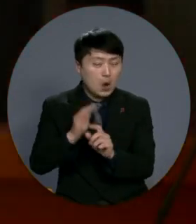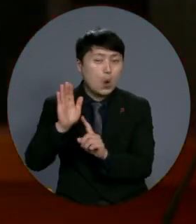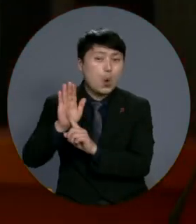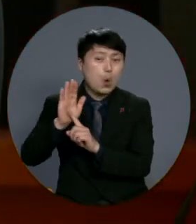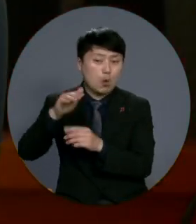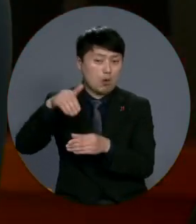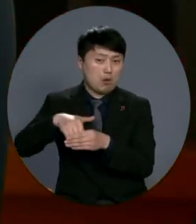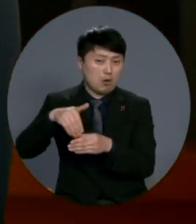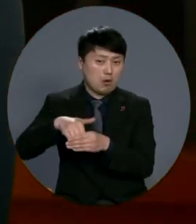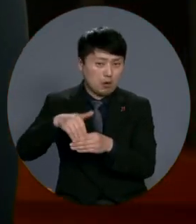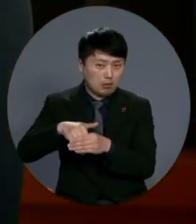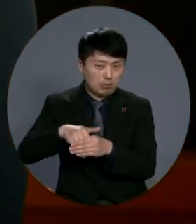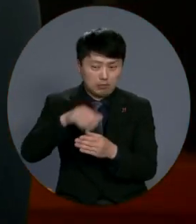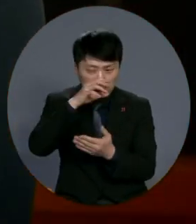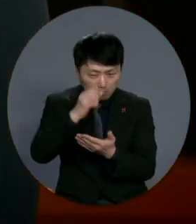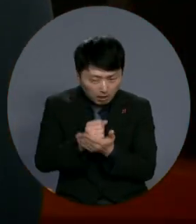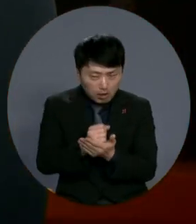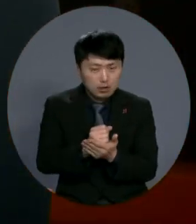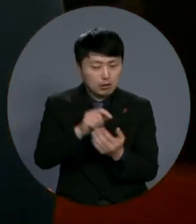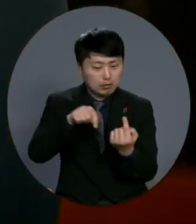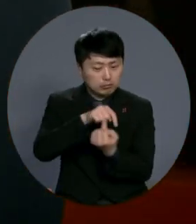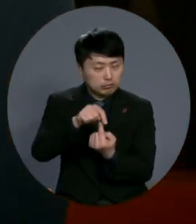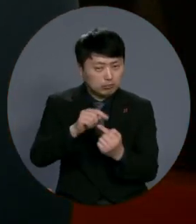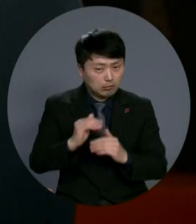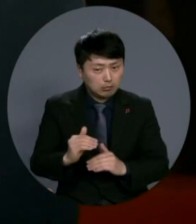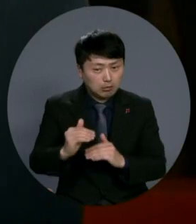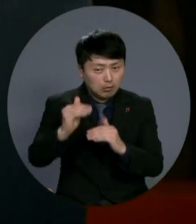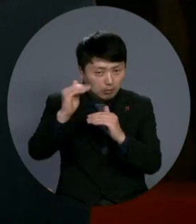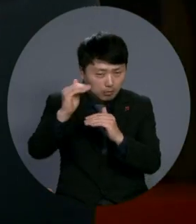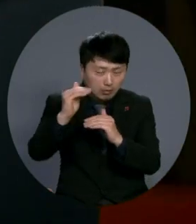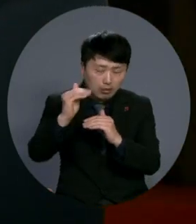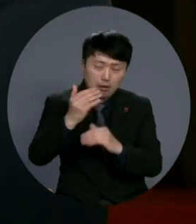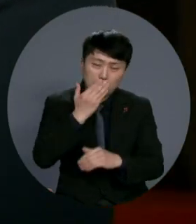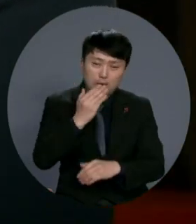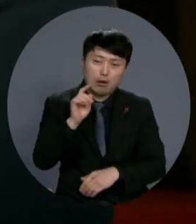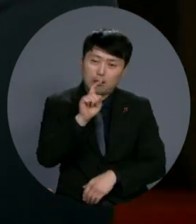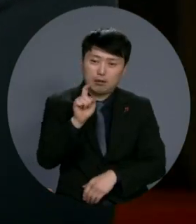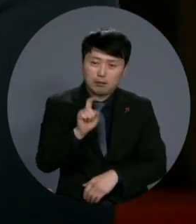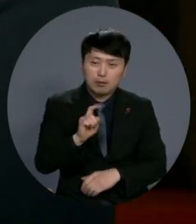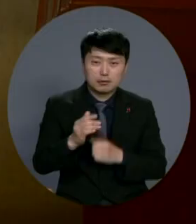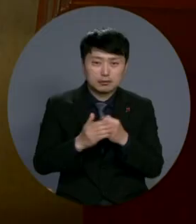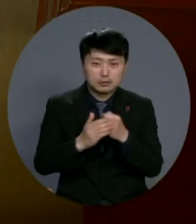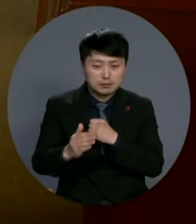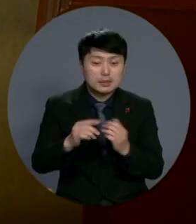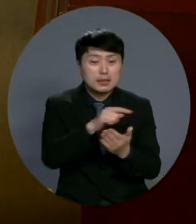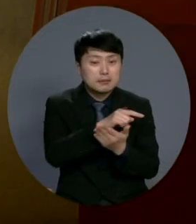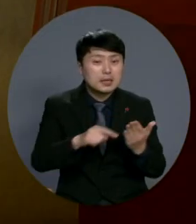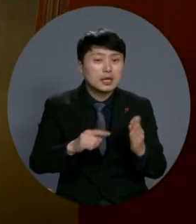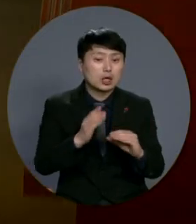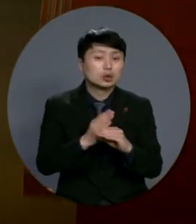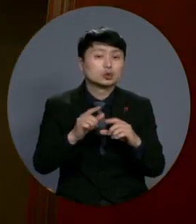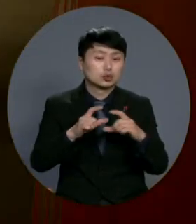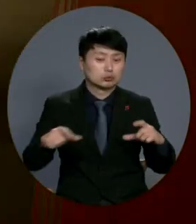보궐선거가 정상적으로 치러질지조차 장담할 수 없는 상황으로 이어지면서 피해는 고스란히